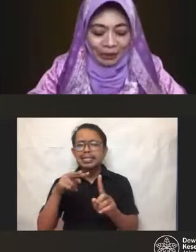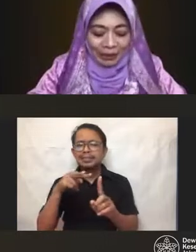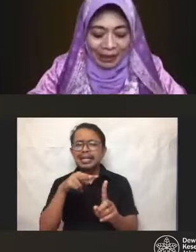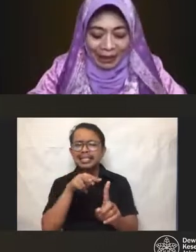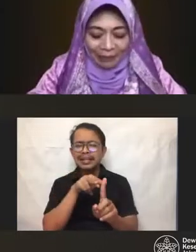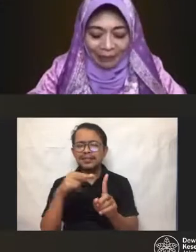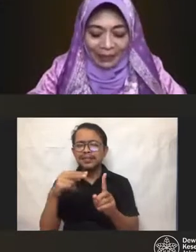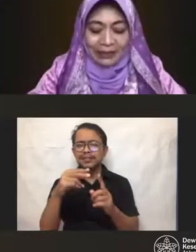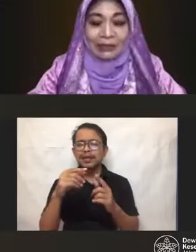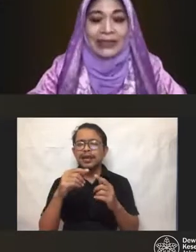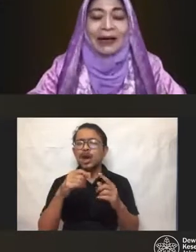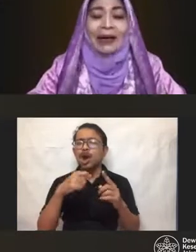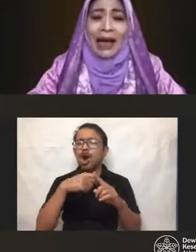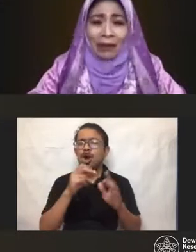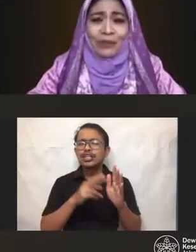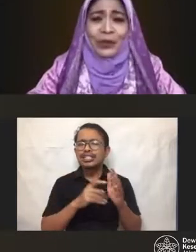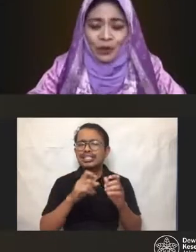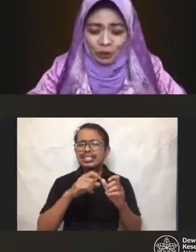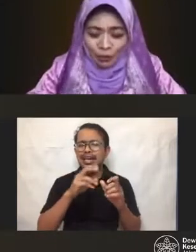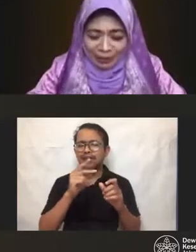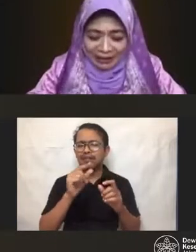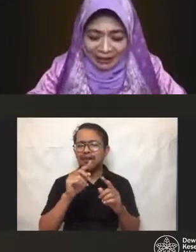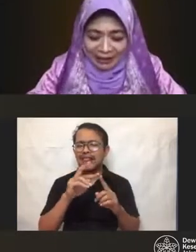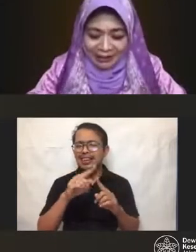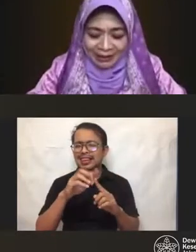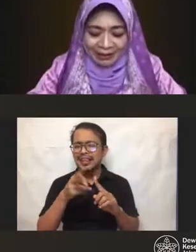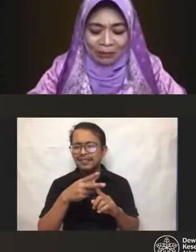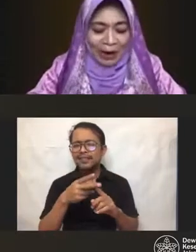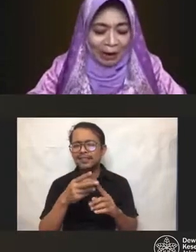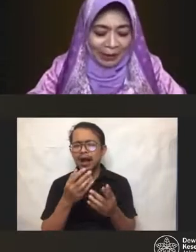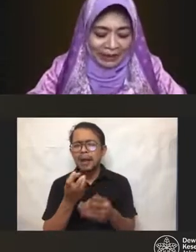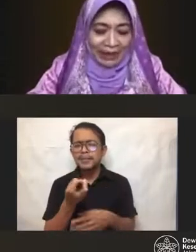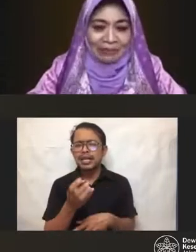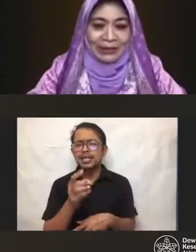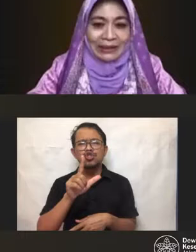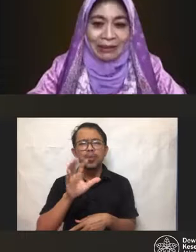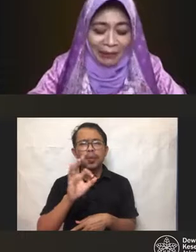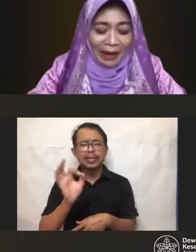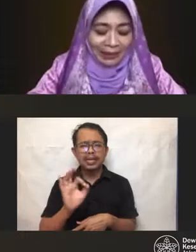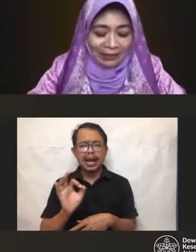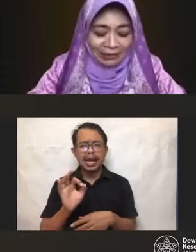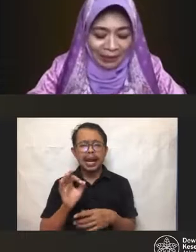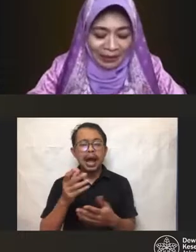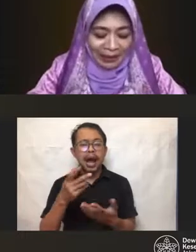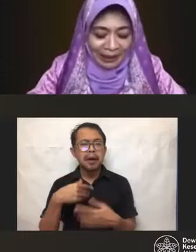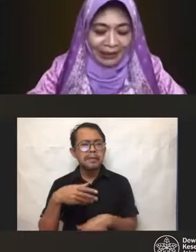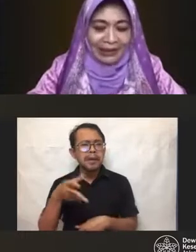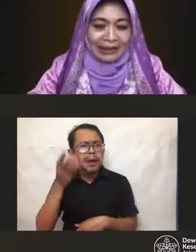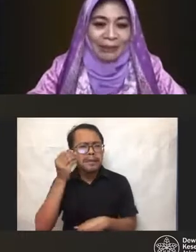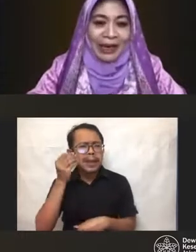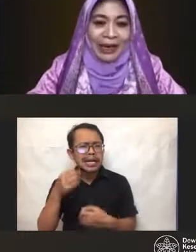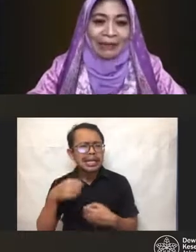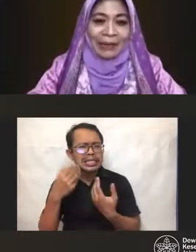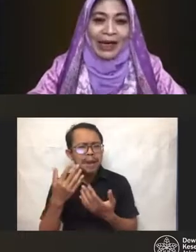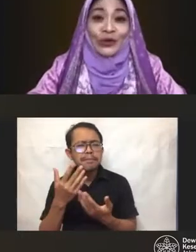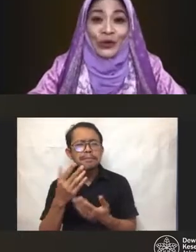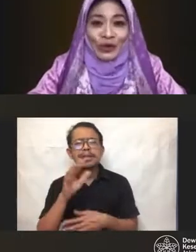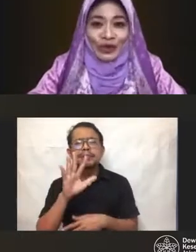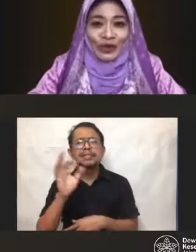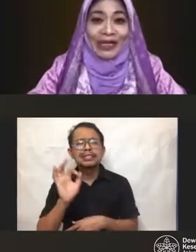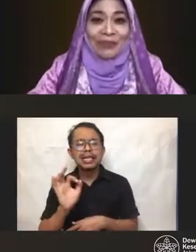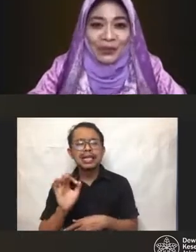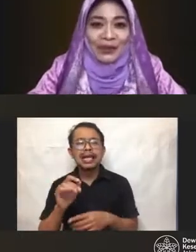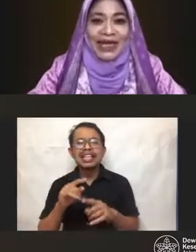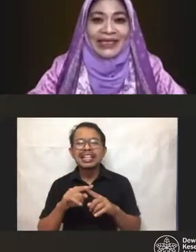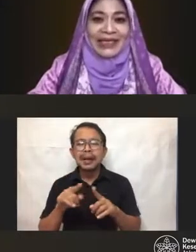viralitas tweet keagamaan sebesar hampir 70%, pemahaman Islamis yang memang hanya 5%, tetapi karena mereka itu